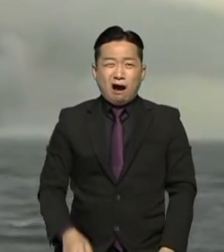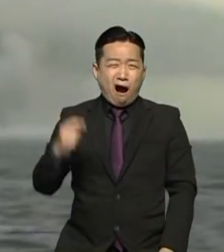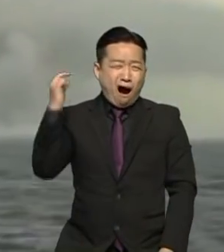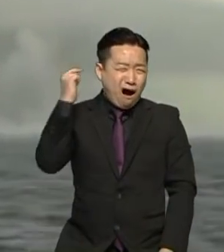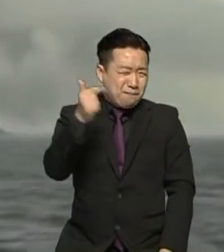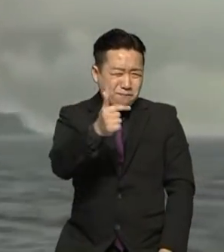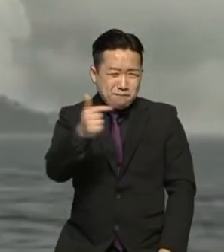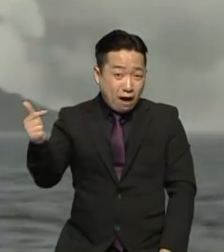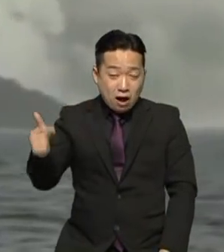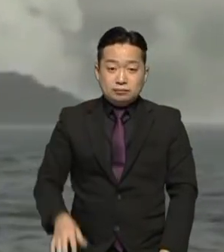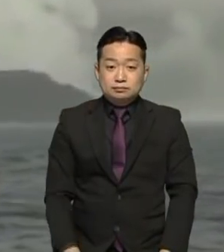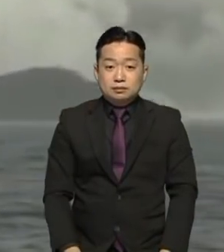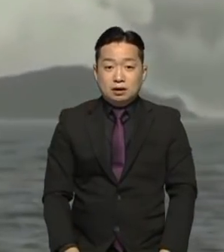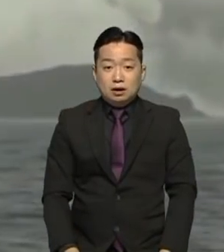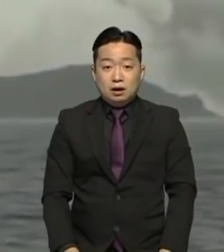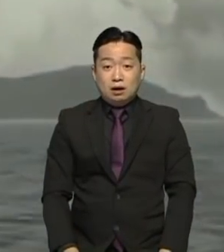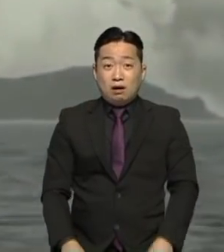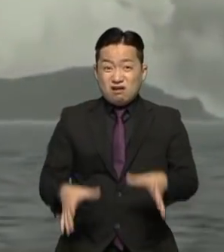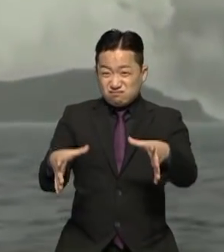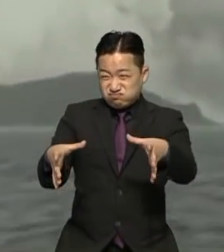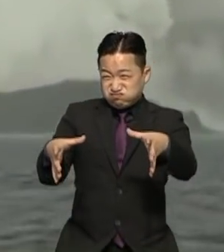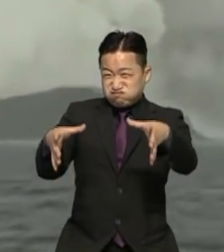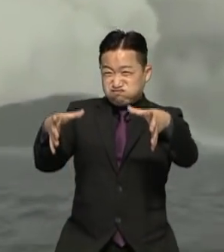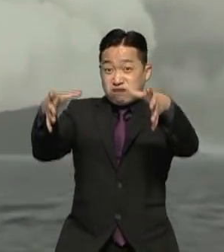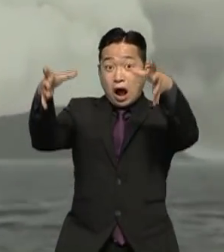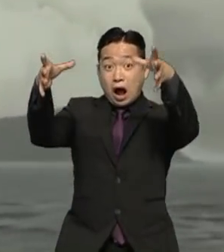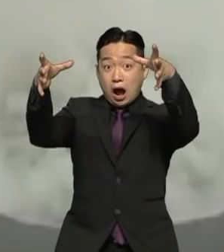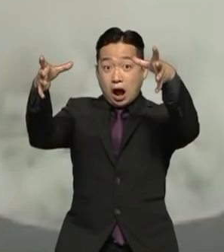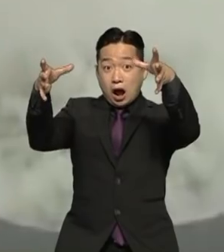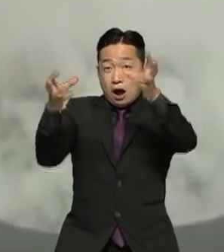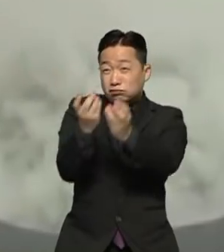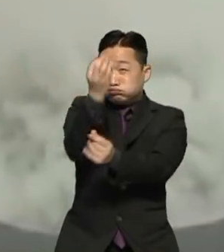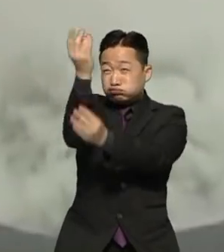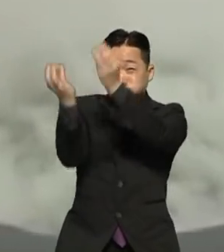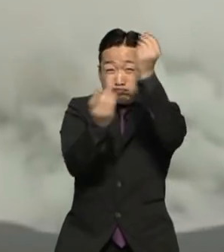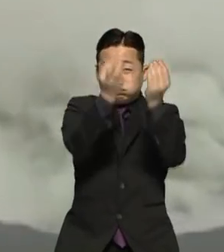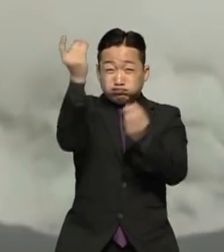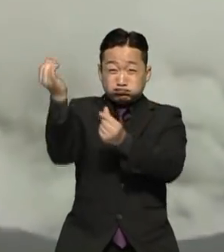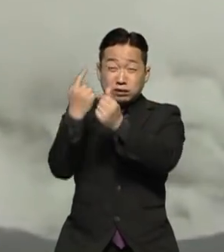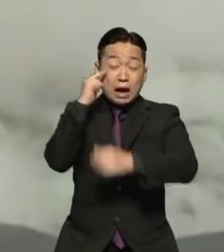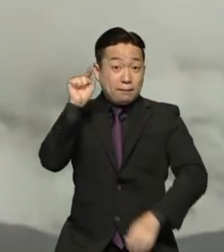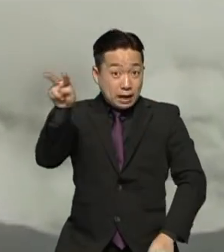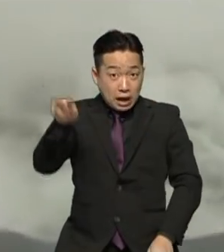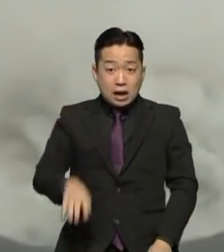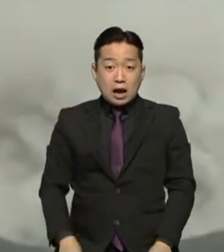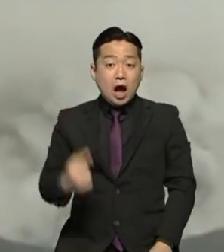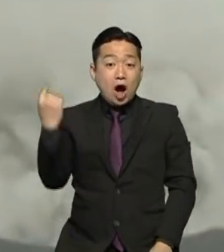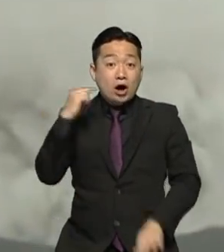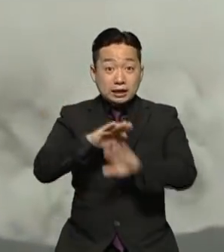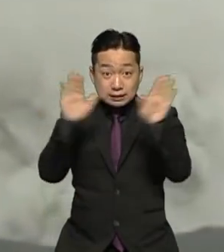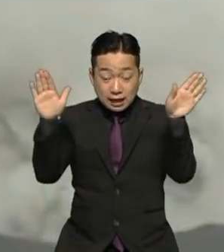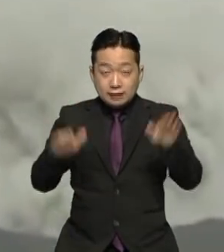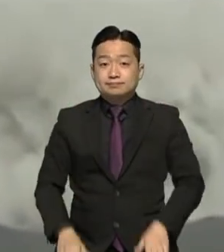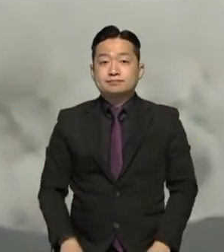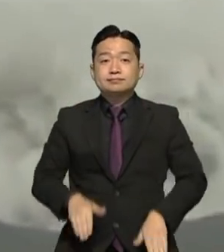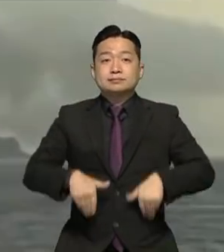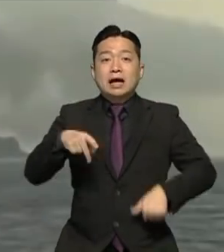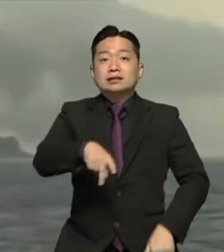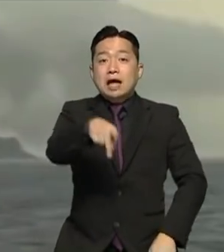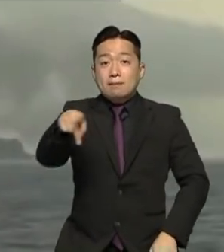함께 수킬로미터를 솟구쳐 오르는 가스와 화산재 기둥이 목격됐습니다. 우리 시각 어제 낮 남태평양